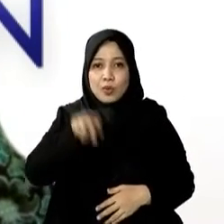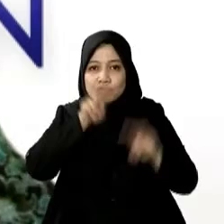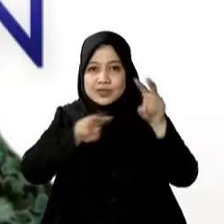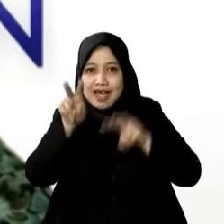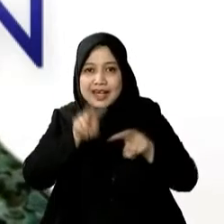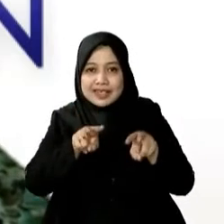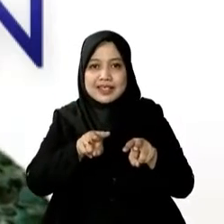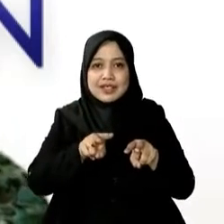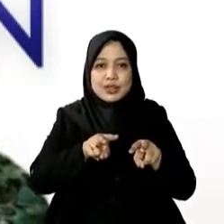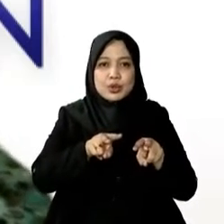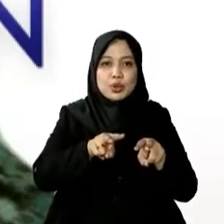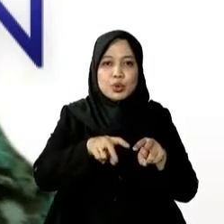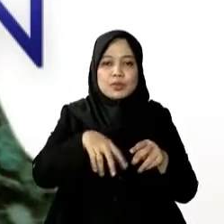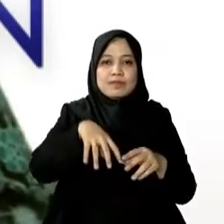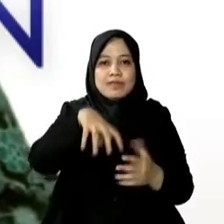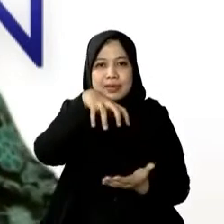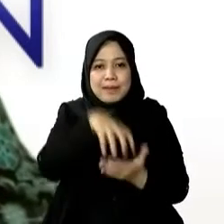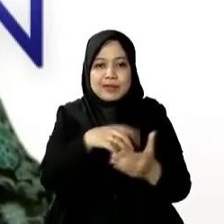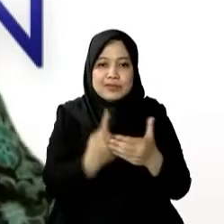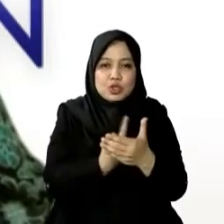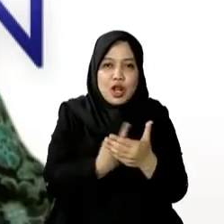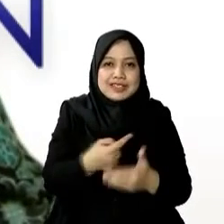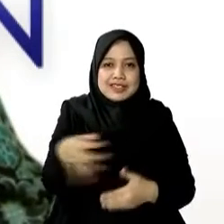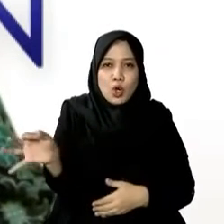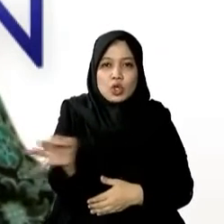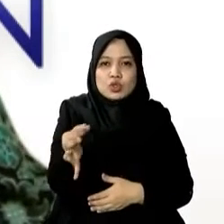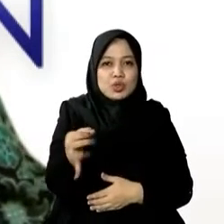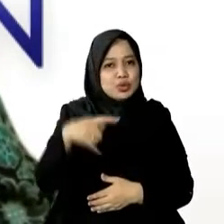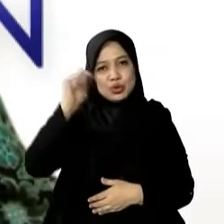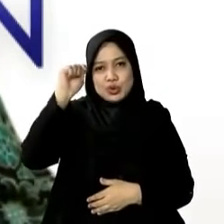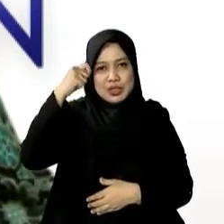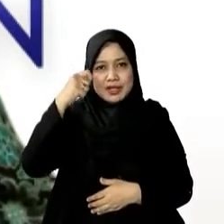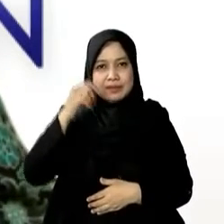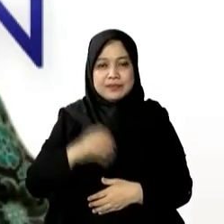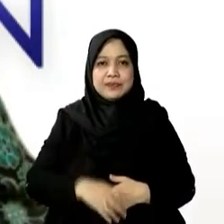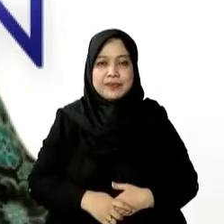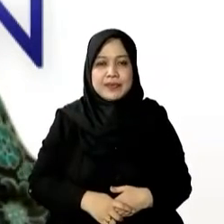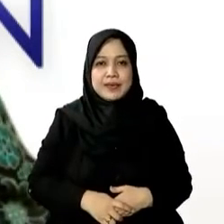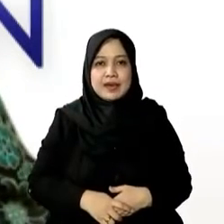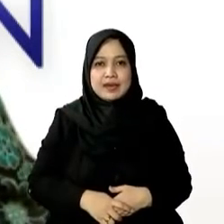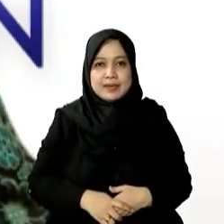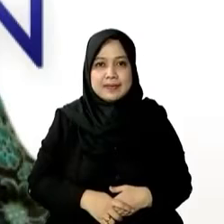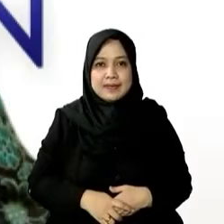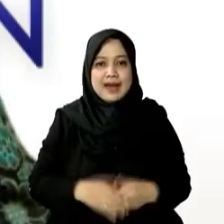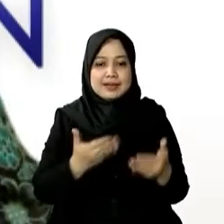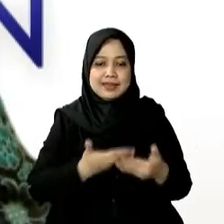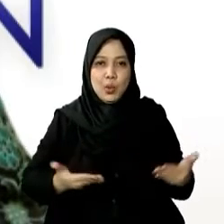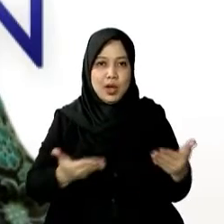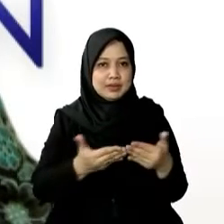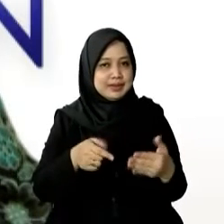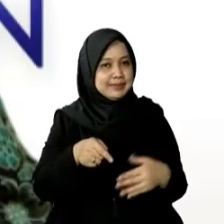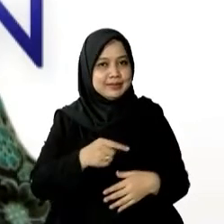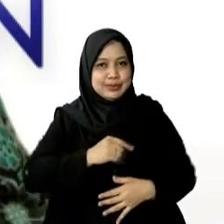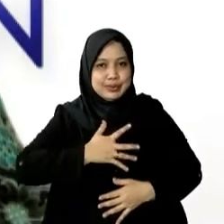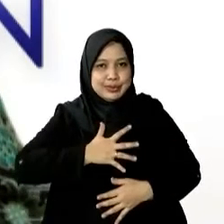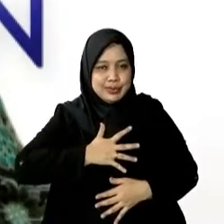RD potongan atau tempat kosong terisolasi kopi dan memang perkembangan ini cukup mengkhawatirkan Nah sekarang kita